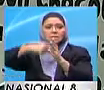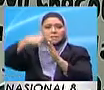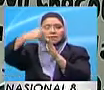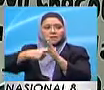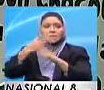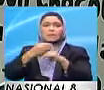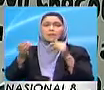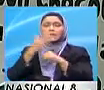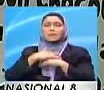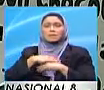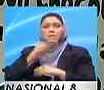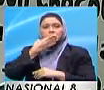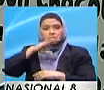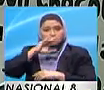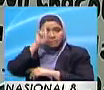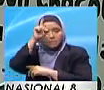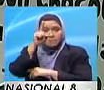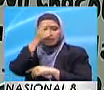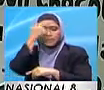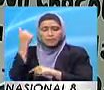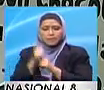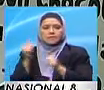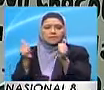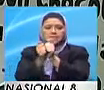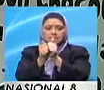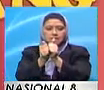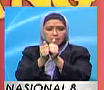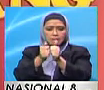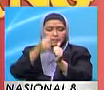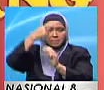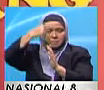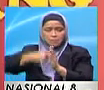bulan puasa membuatkan saya income yang bertambah lah.